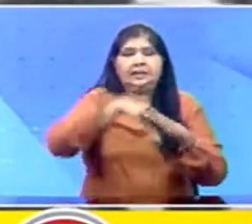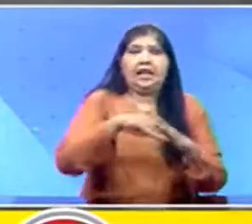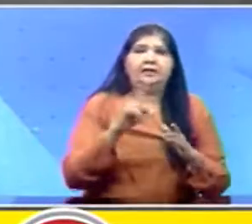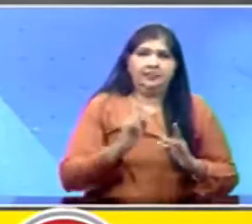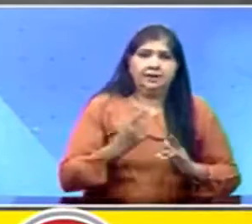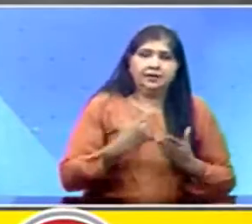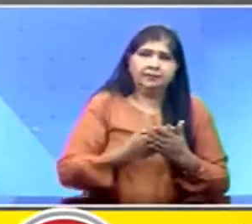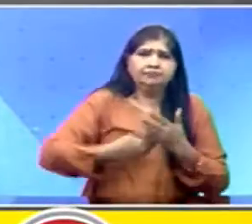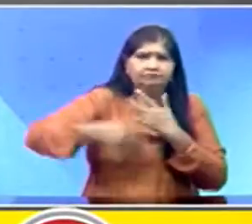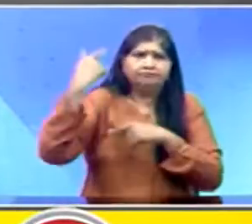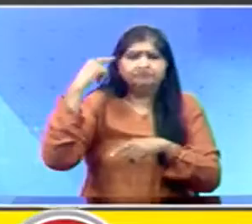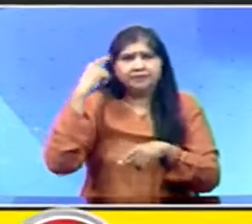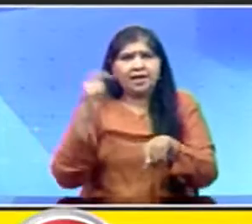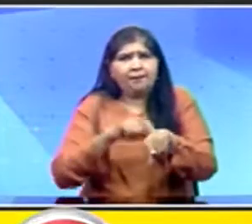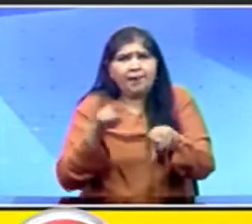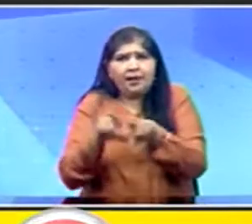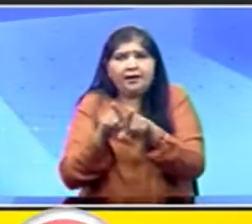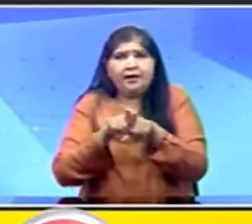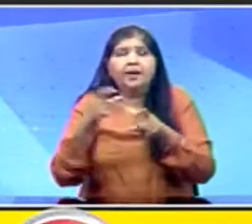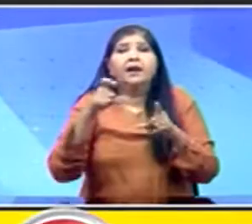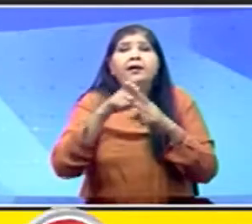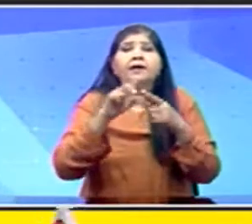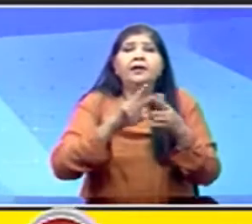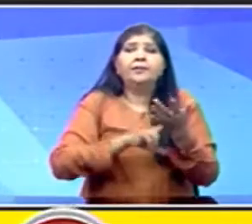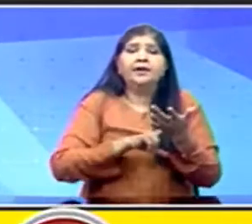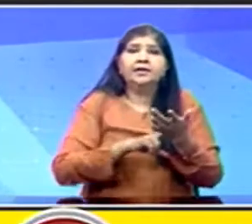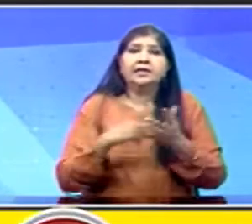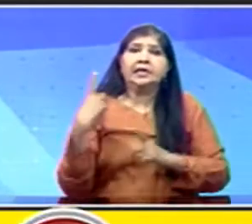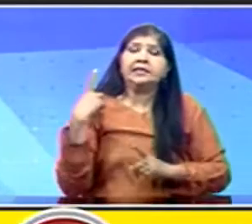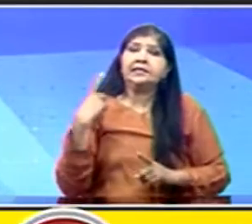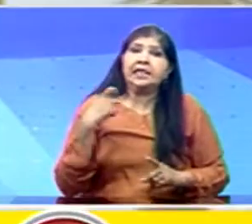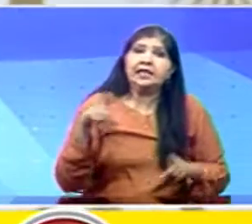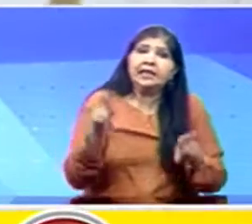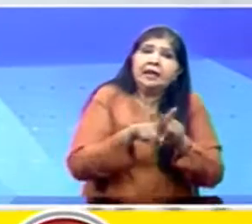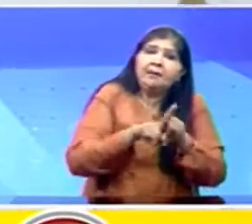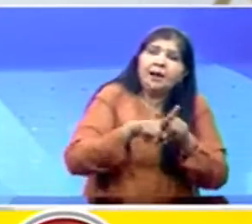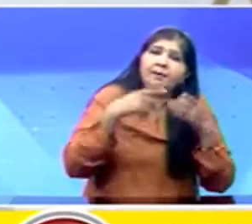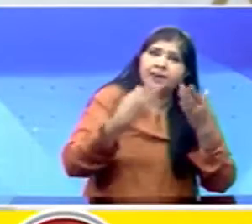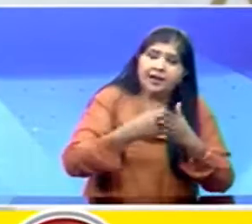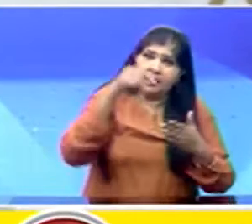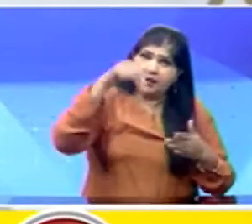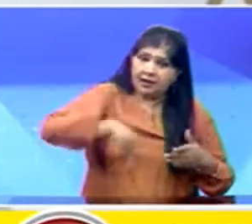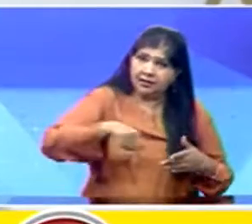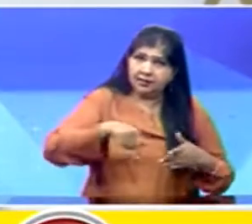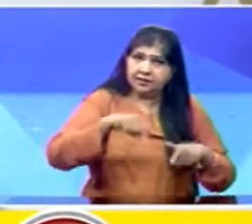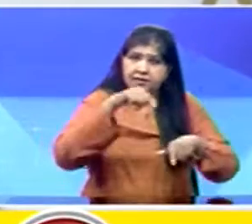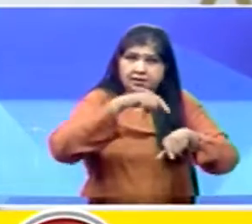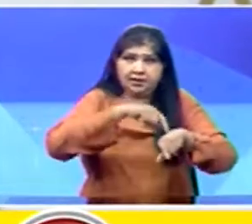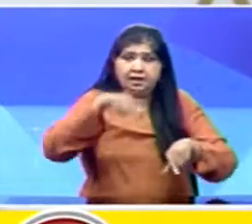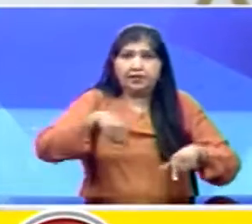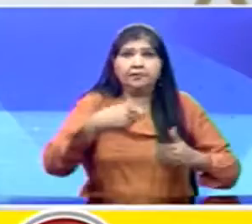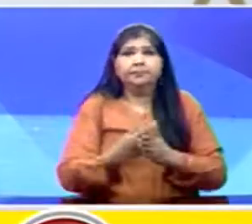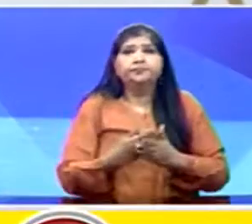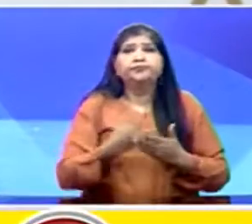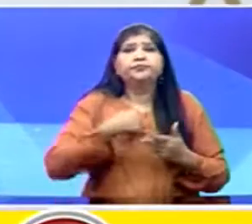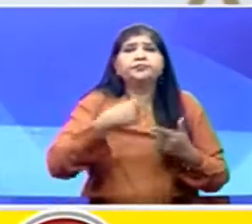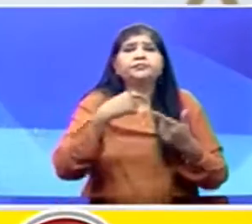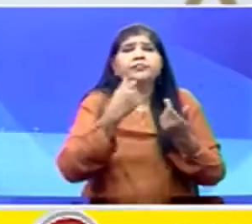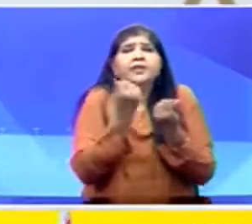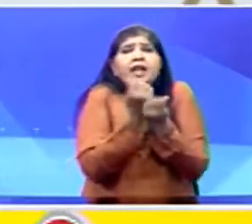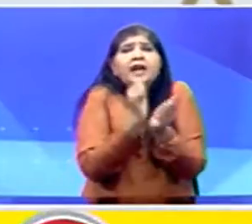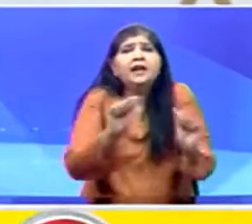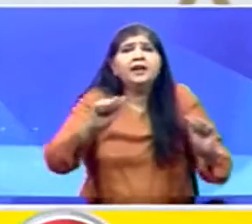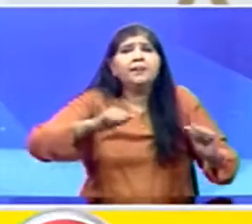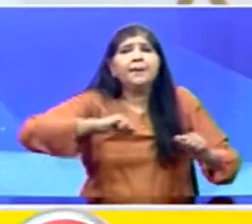था लोग कंत्र के एक सैनिक के रूप में आज जब देश अपनी आजादी के